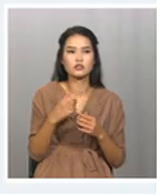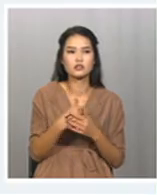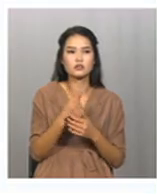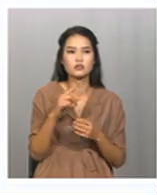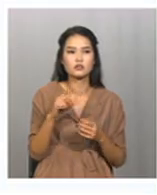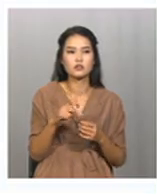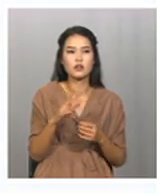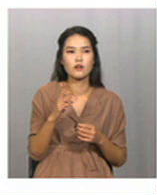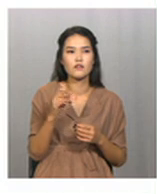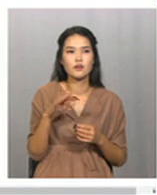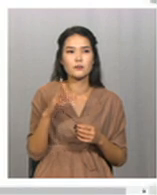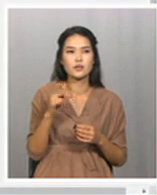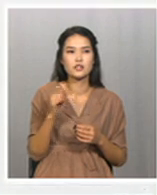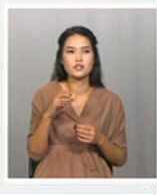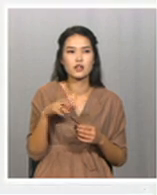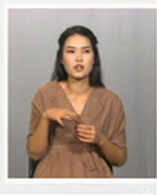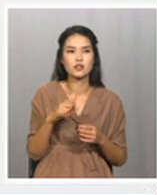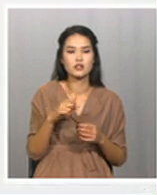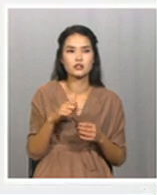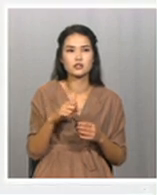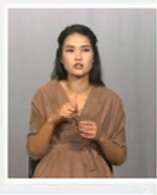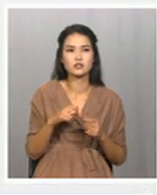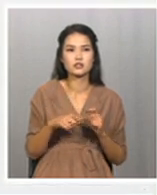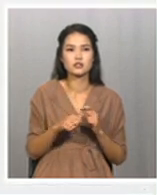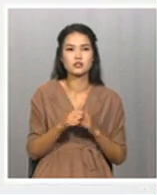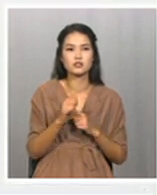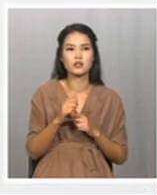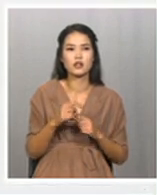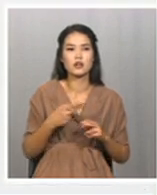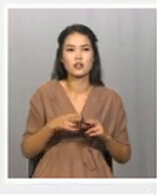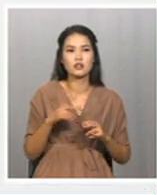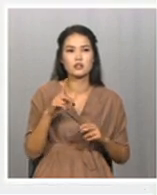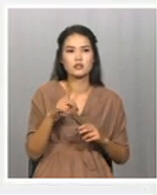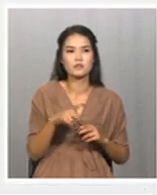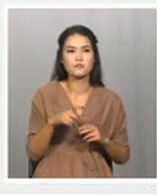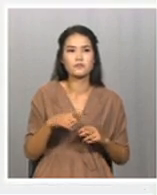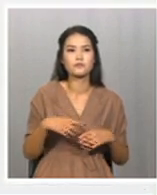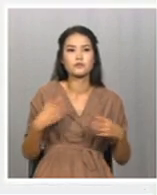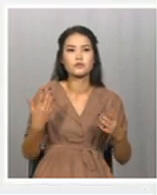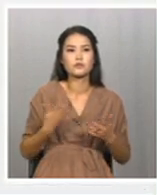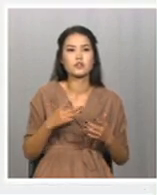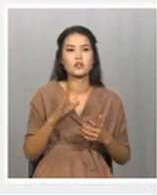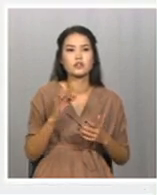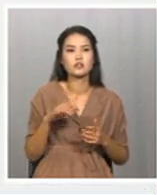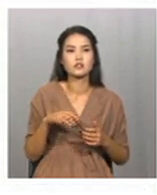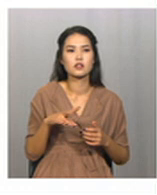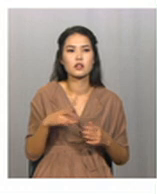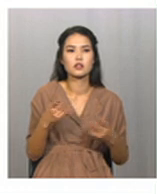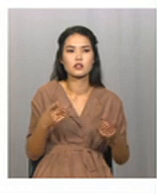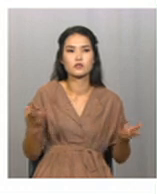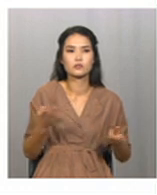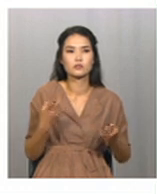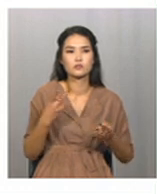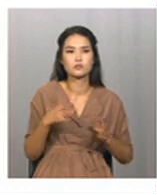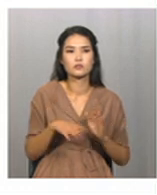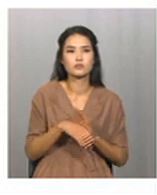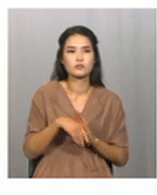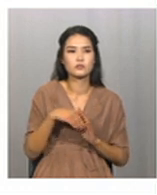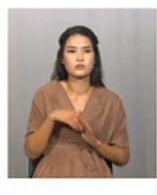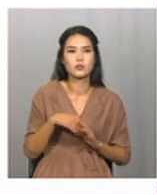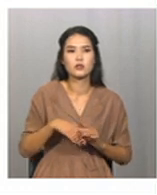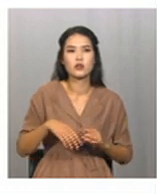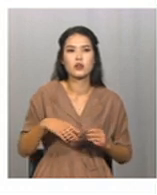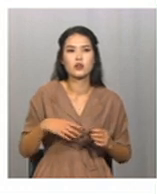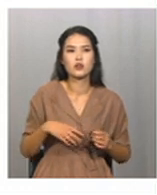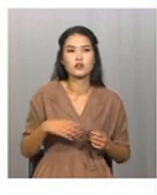өз сайттарымды қарауға мүмкіндік болады. Бірақ мен басқа сайт құрамын. Мына жерде тиісті саланы